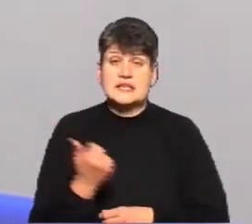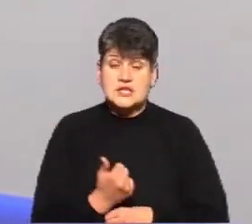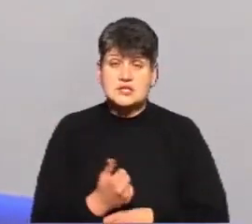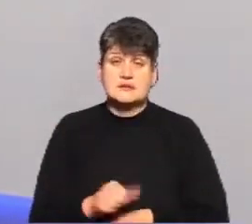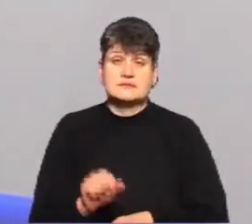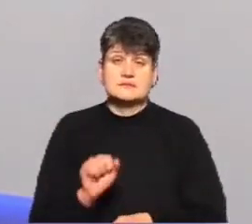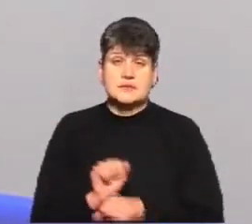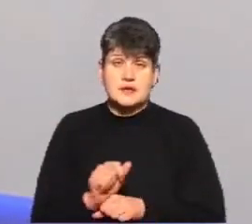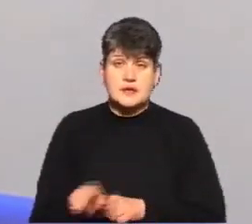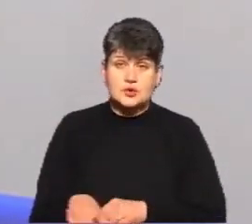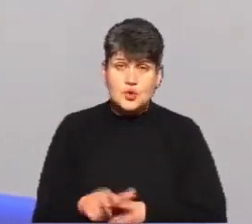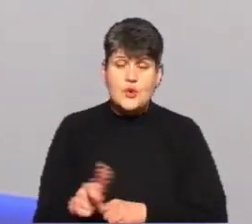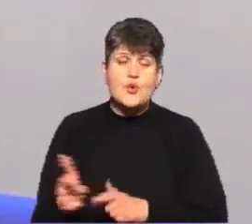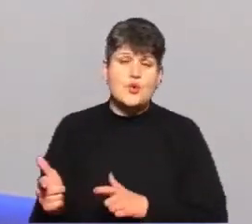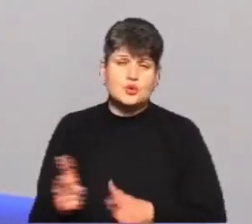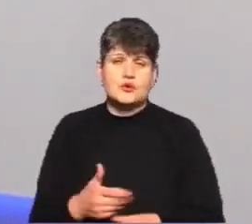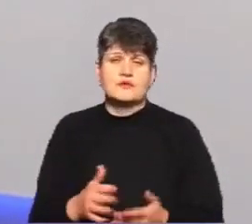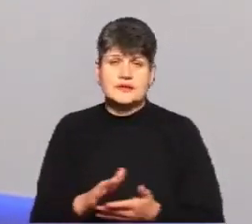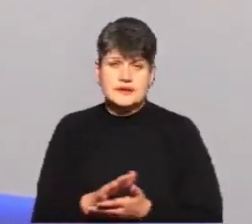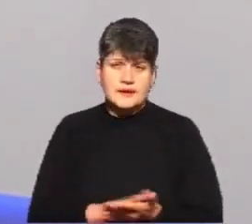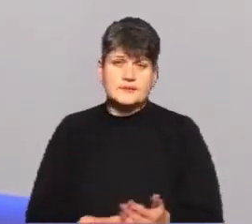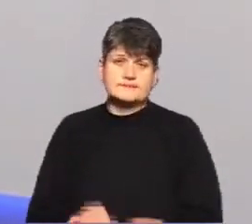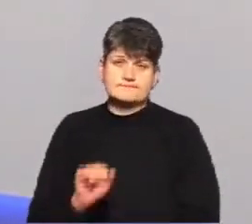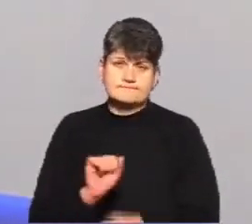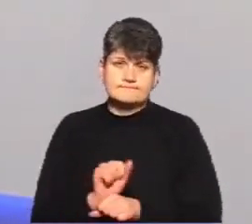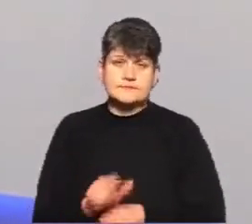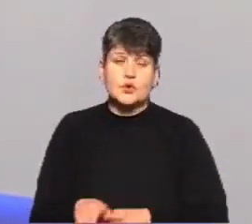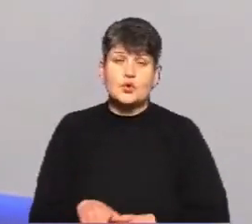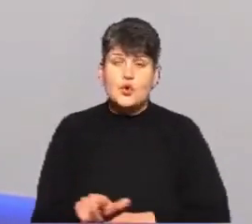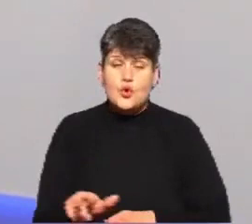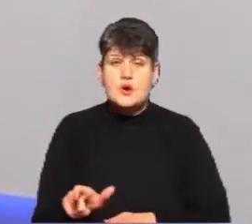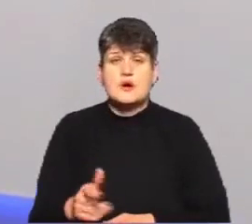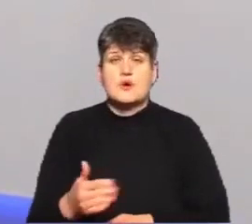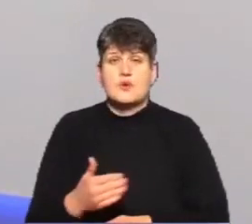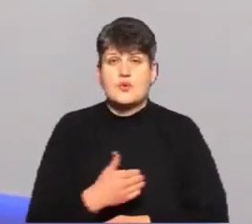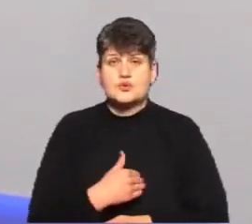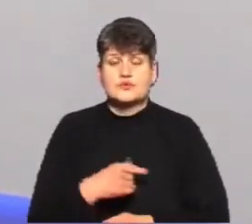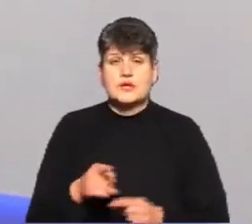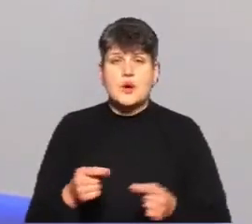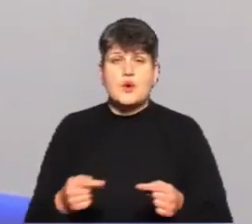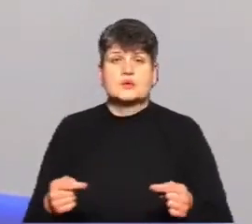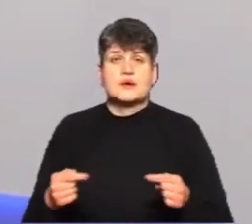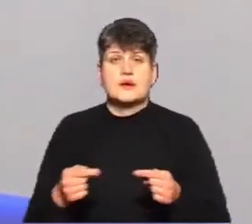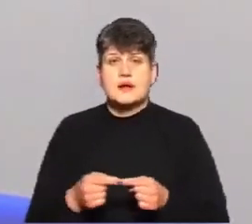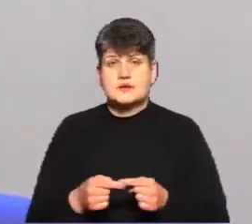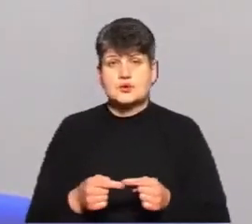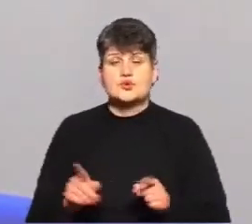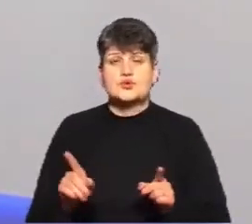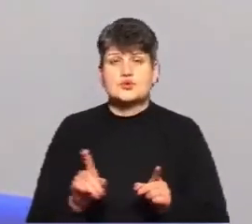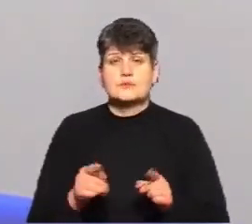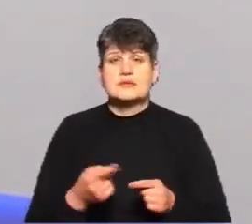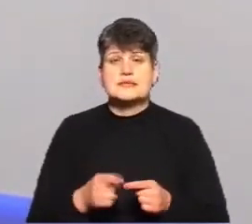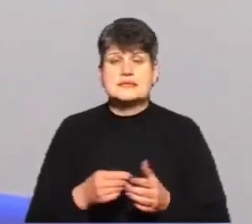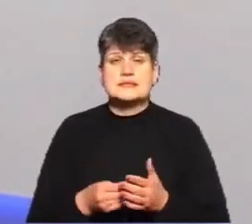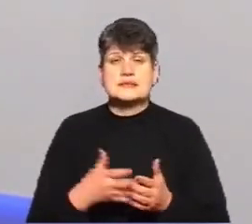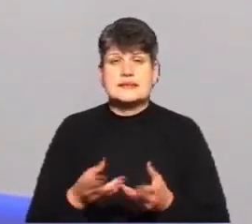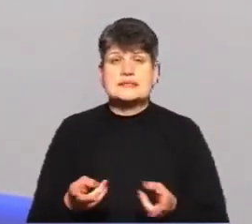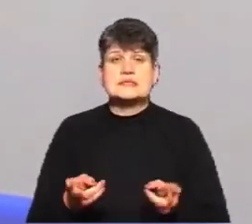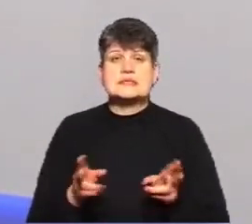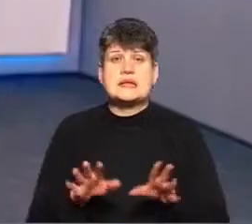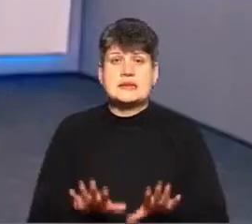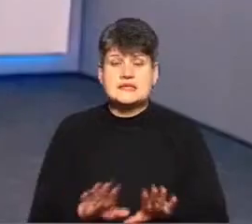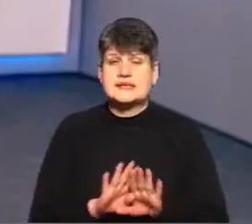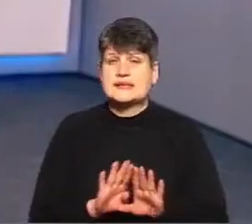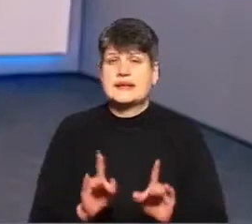далі її перекривати. Налаштовані вони конкретно, аби цей тариф залишився, тобто не лише на цей